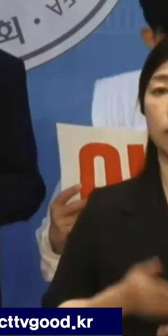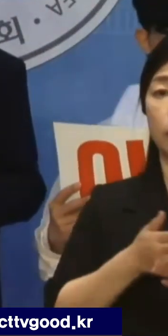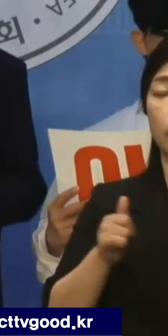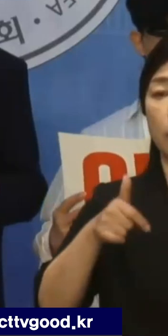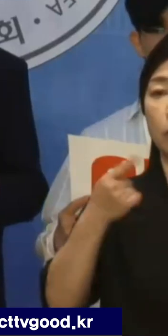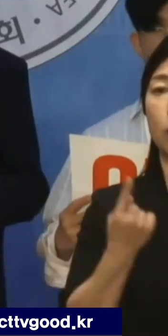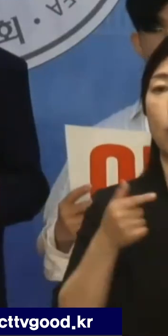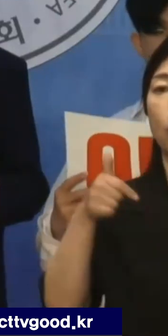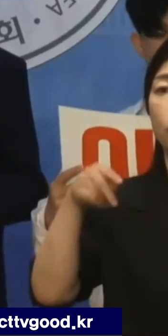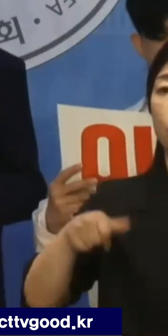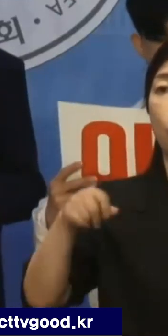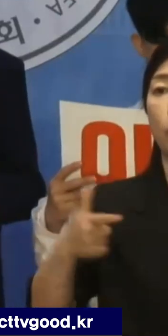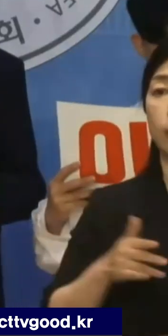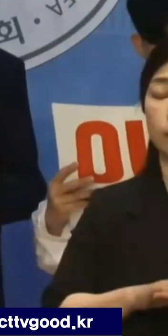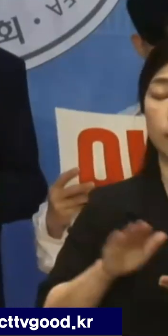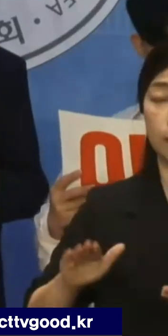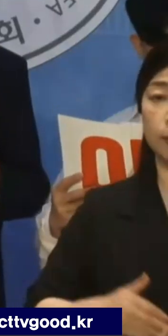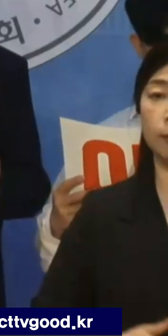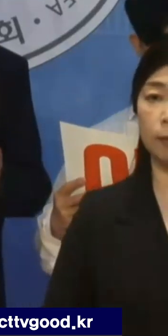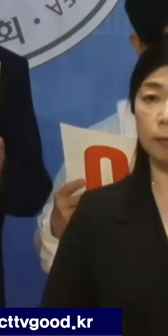대변인 노규원입니다.